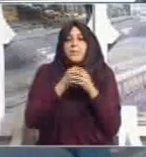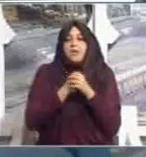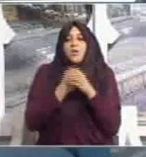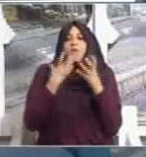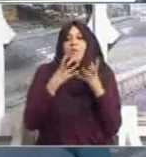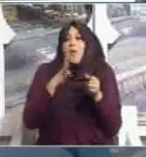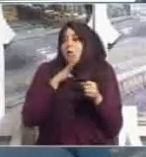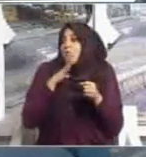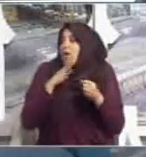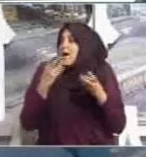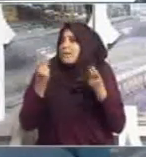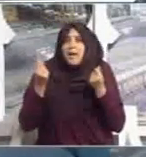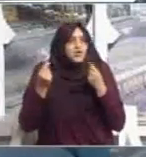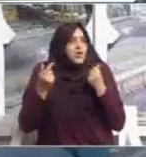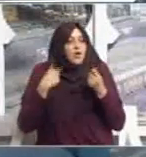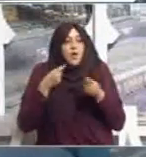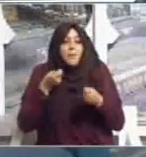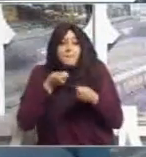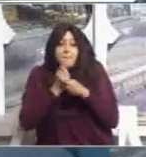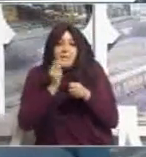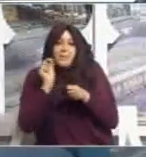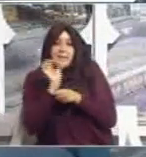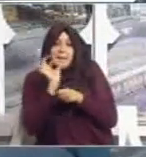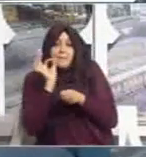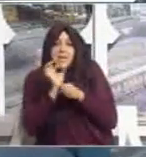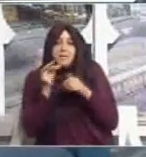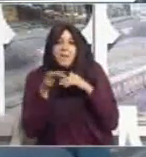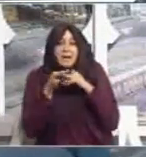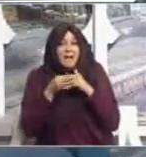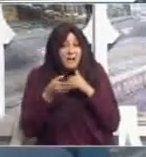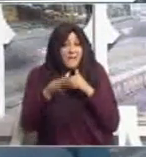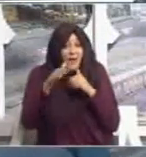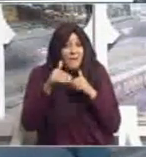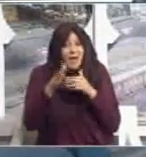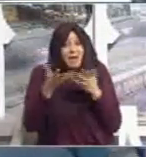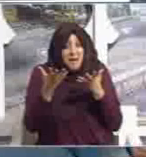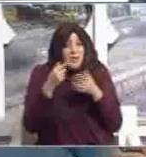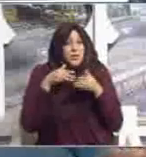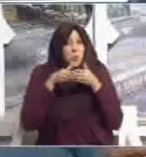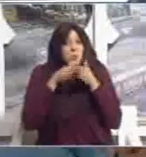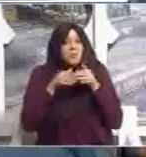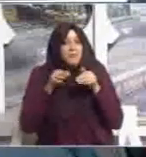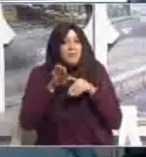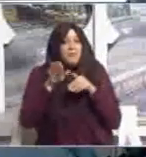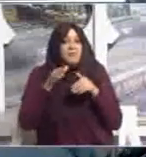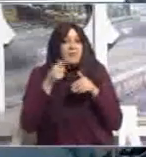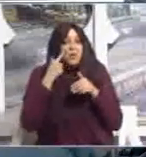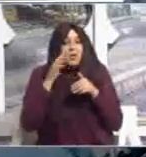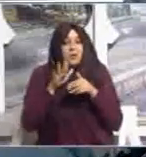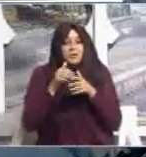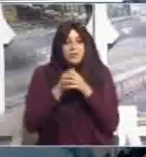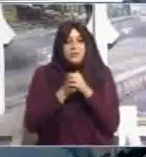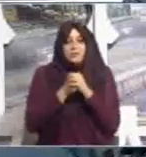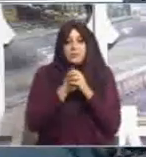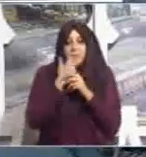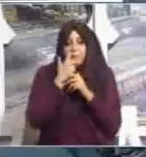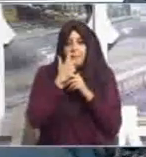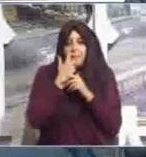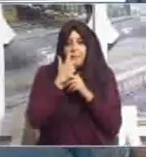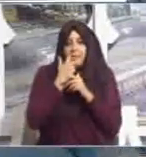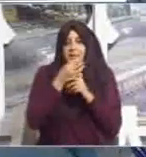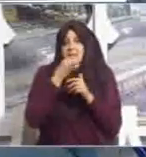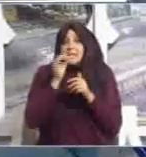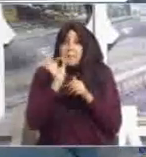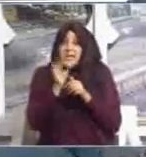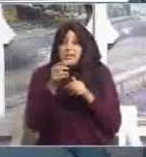باش يكسبوا يحبوا بيعيشوا يحرشوا رجالهم على الامهات على الاباء تعرف على خوتهم. علاش ما تحرش الرجال تقول روح خدم